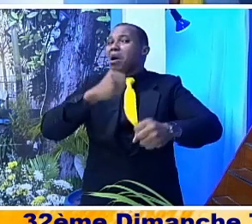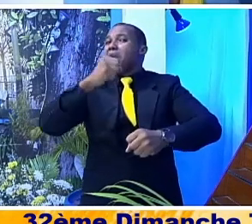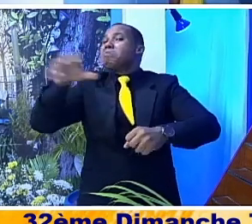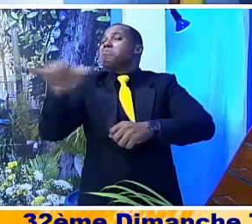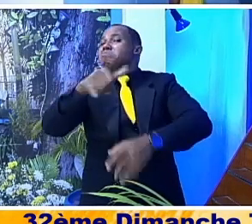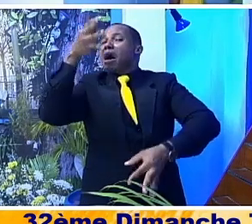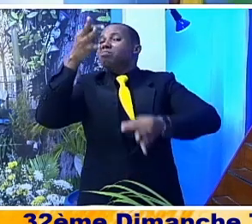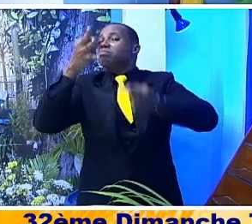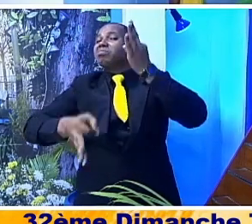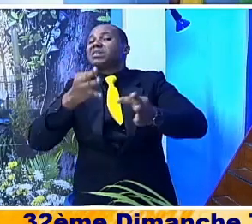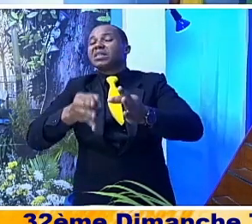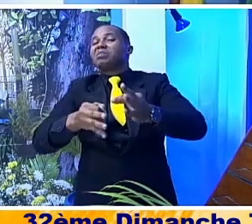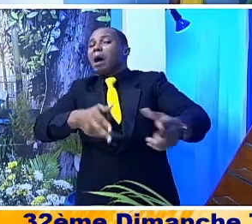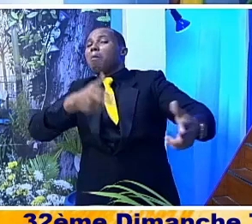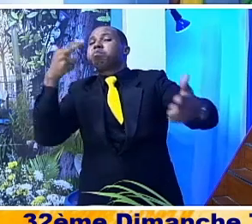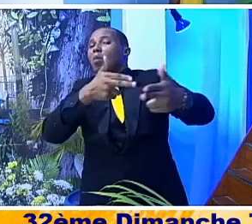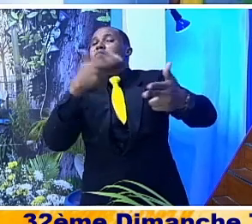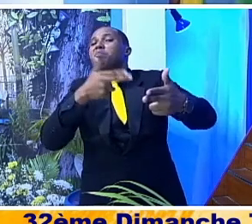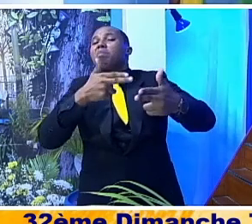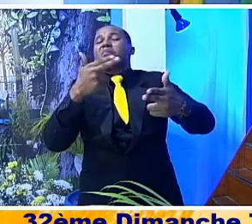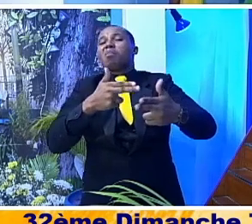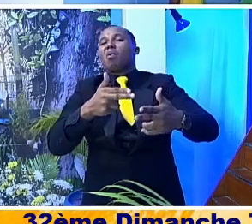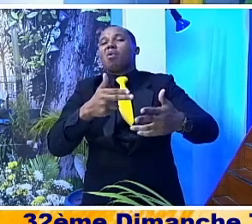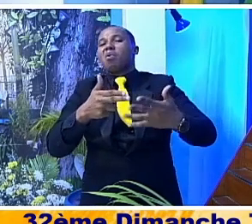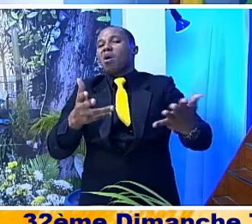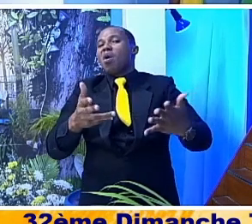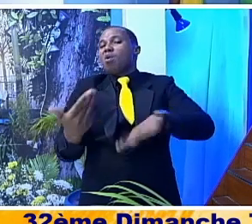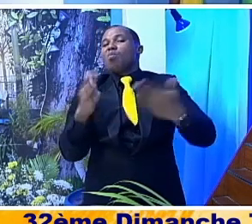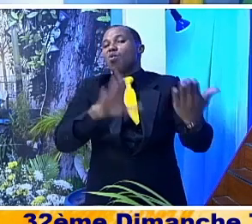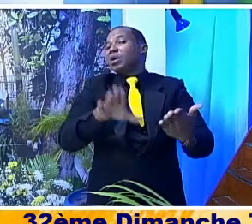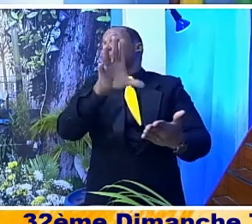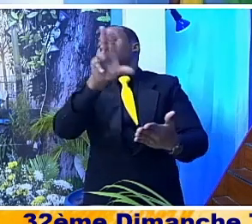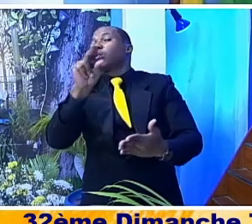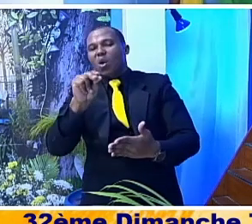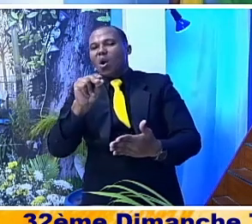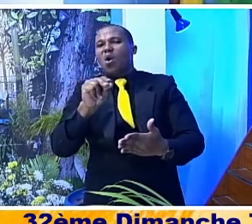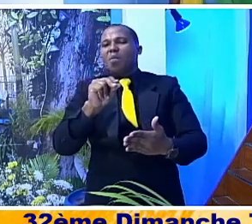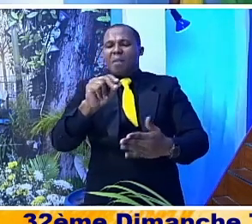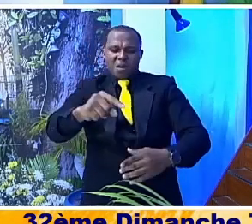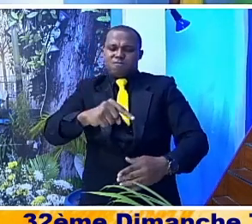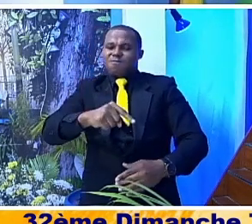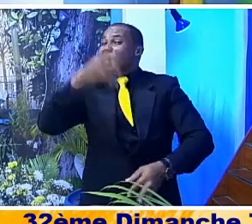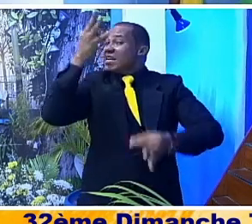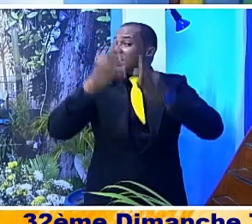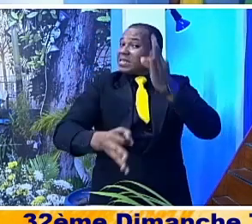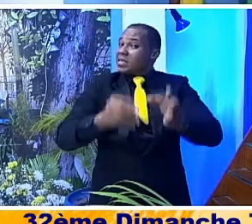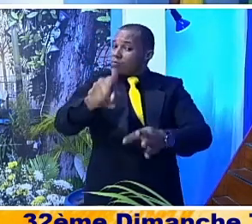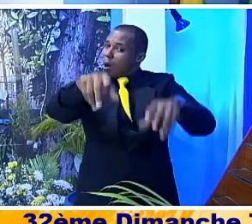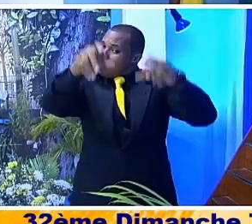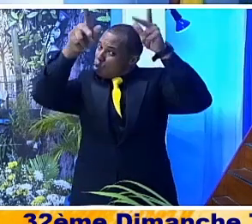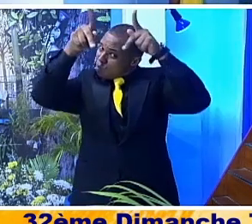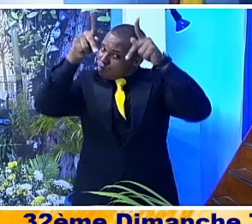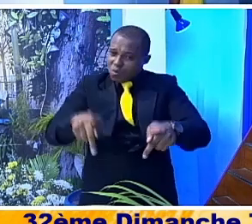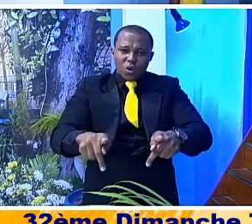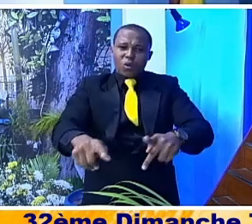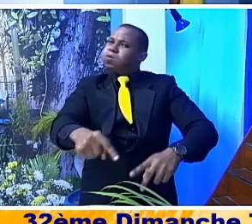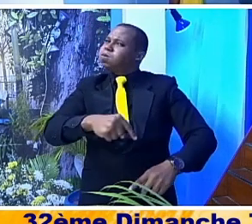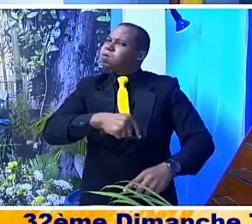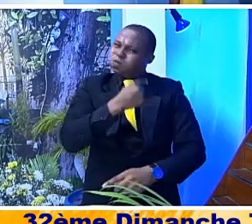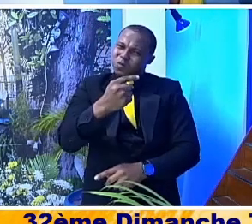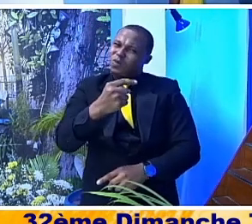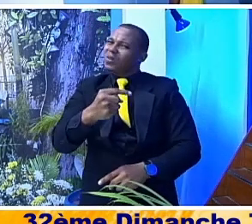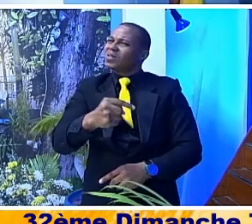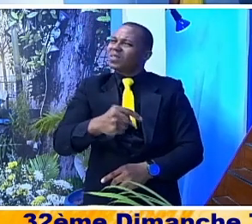rien. Mais si ou se moun, conscience sou, pas capable reprocher ou. Et c'est à partir de donner